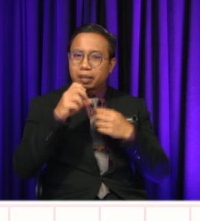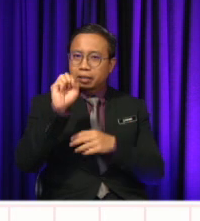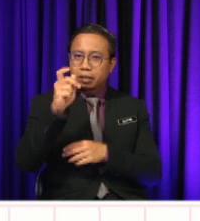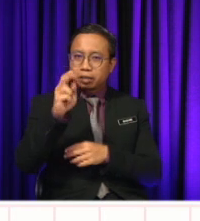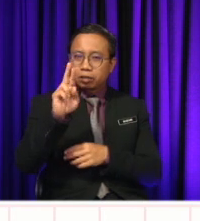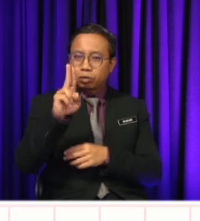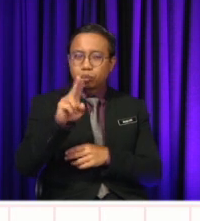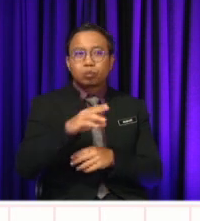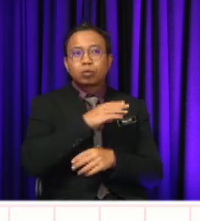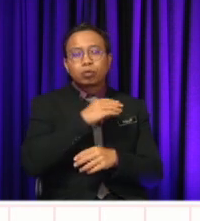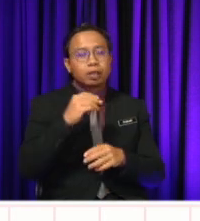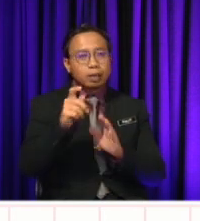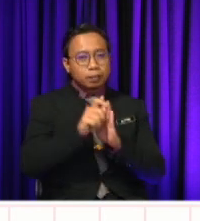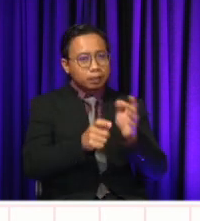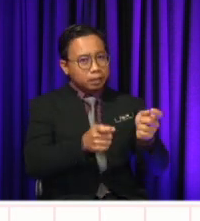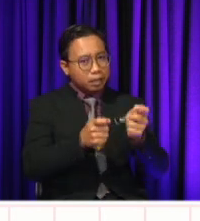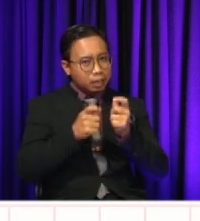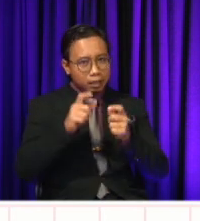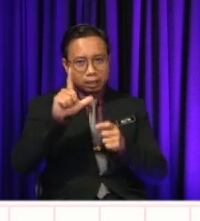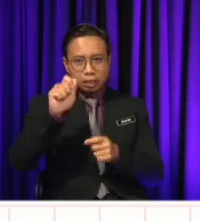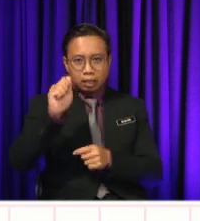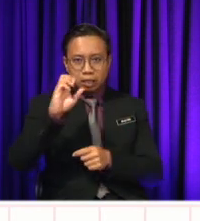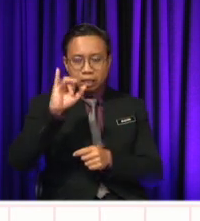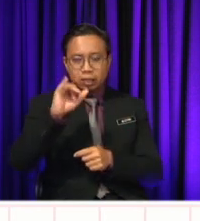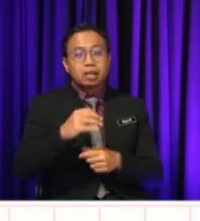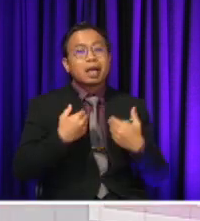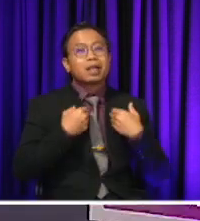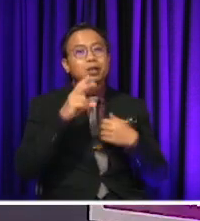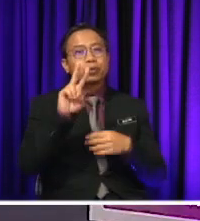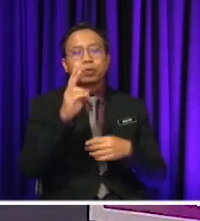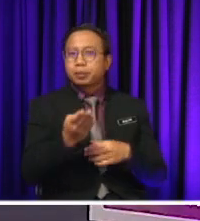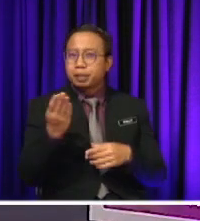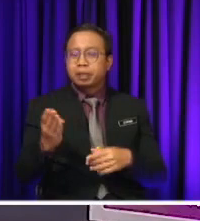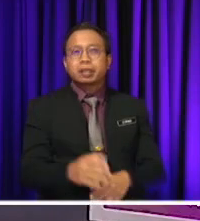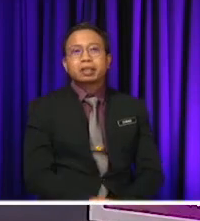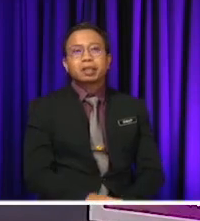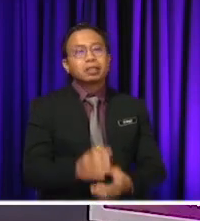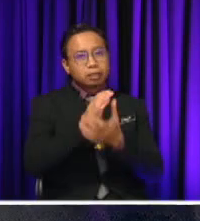dan juga penari laci Oke kita ada 2 bendera